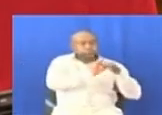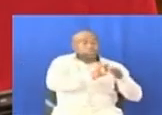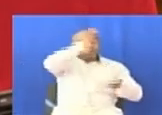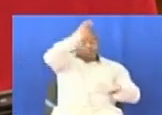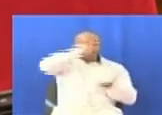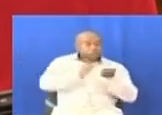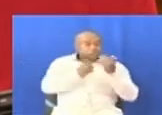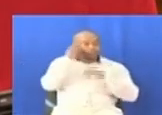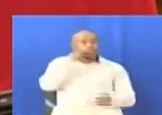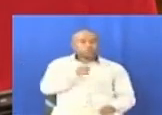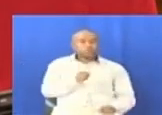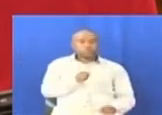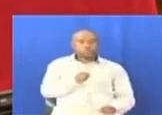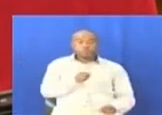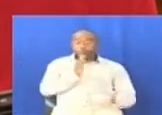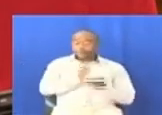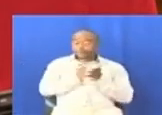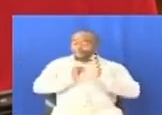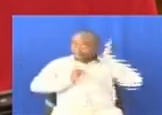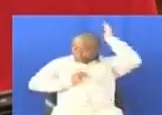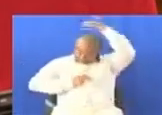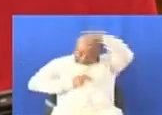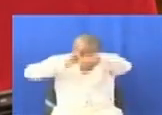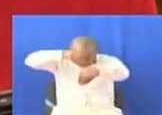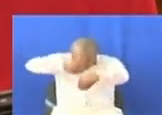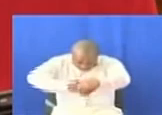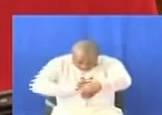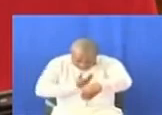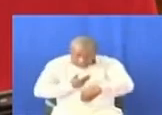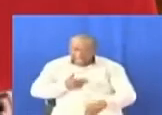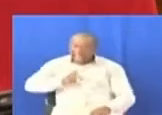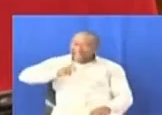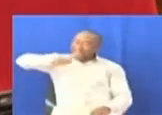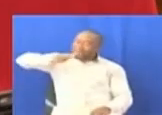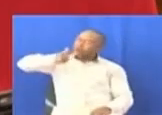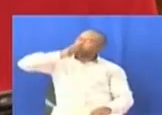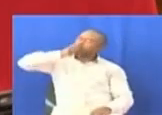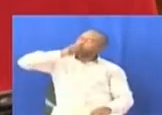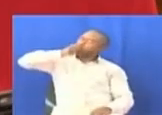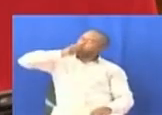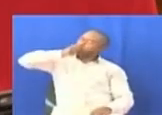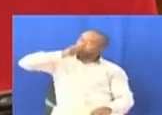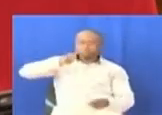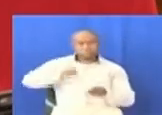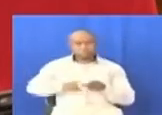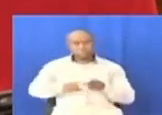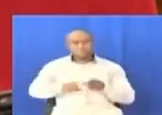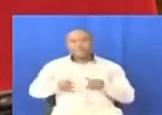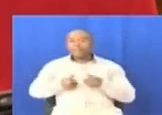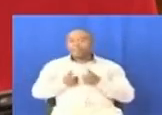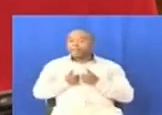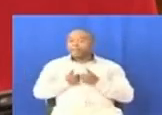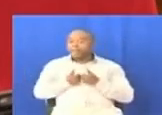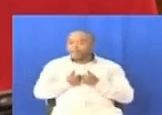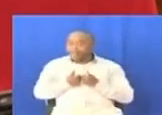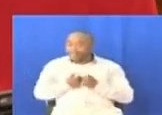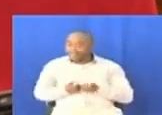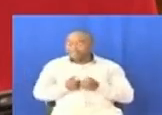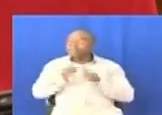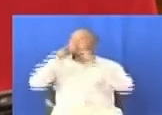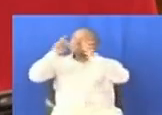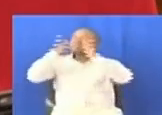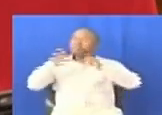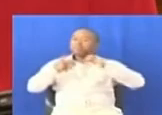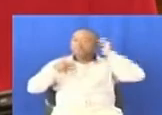corona. Tumejifukiza, tumekula limau, tumefanya nini, lakini hata mikaritusi,